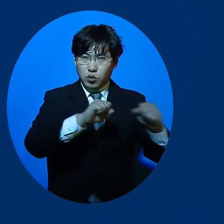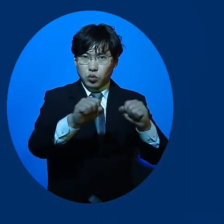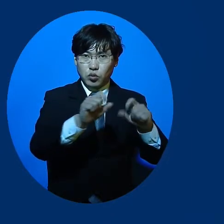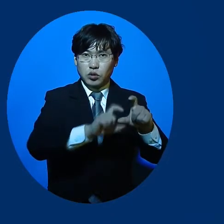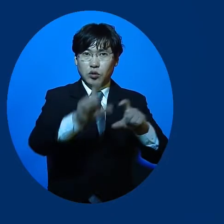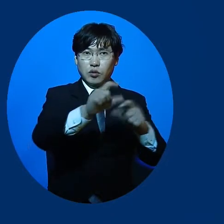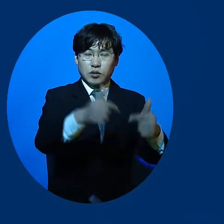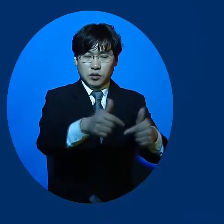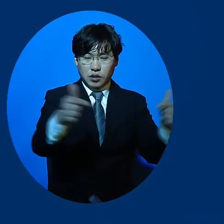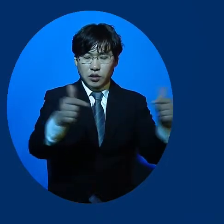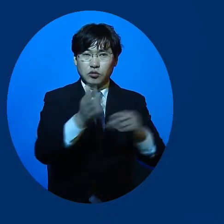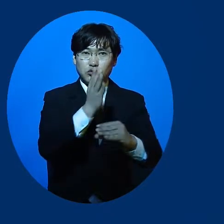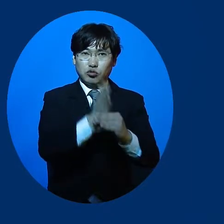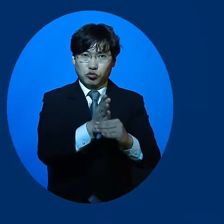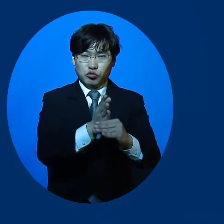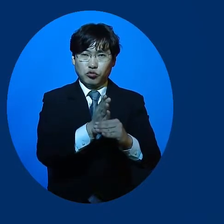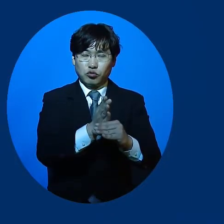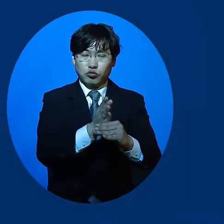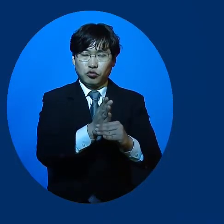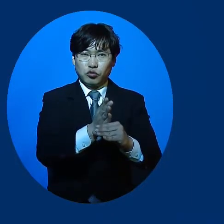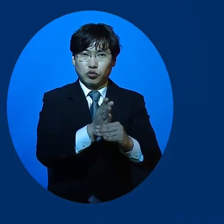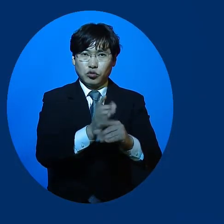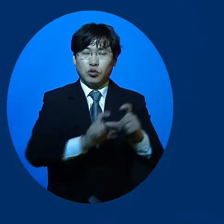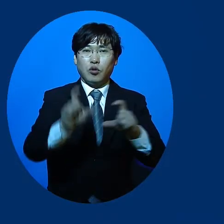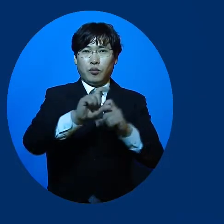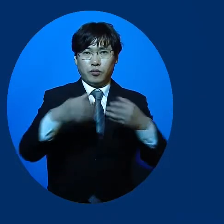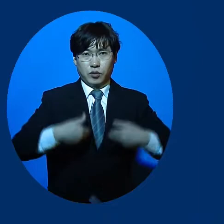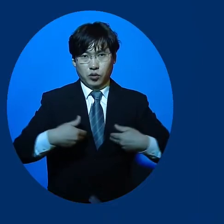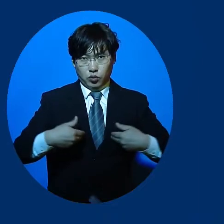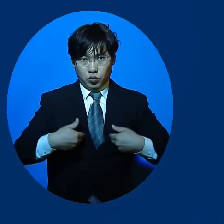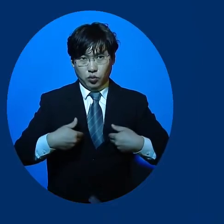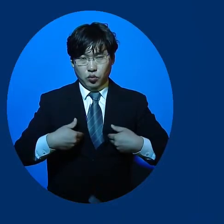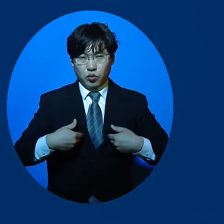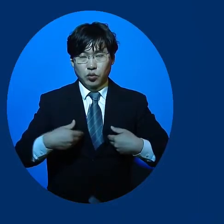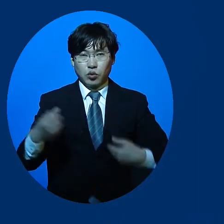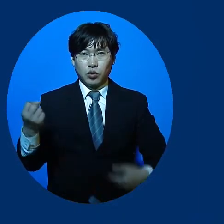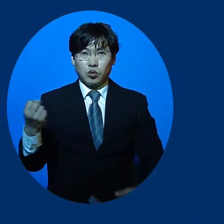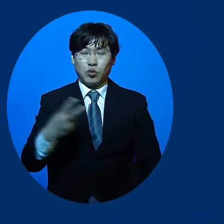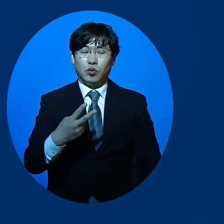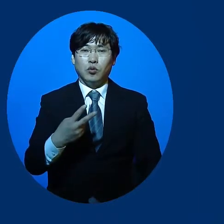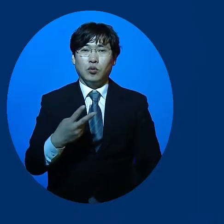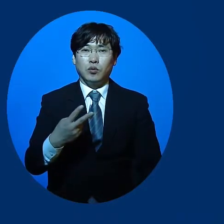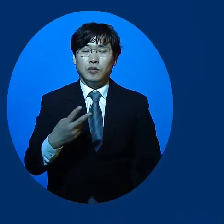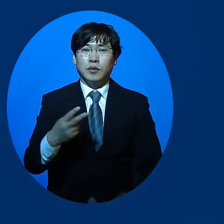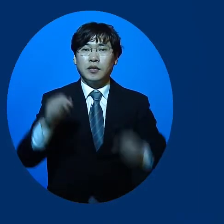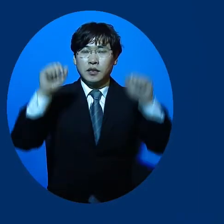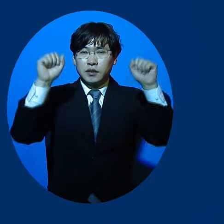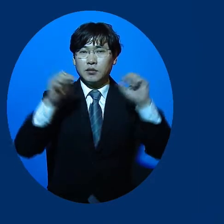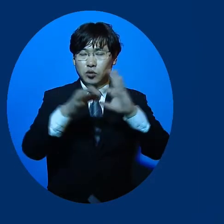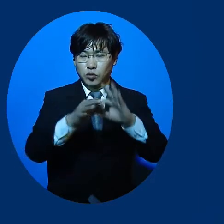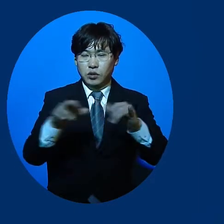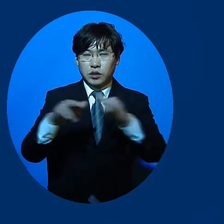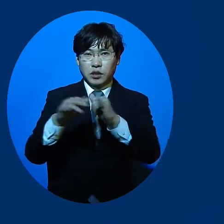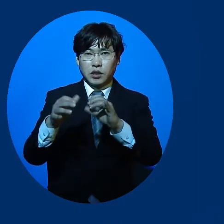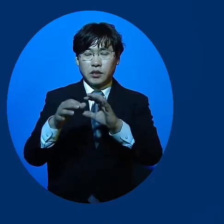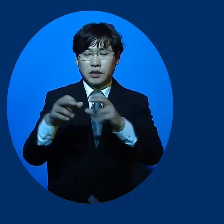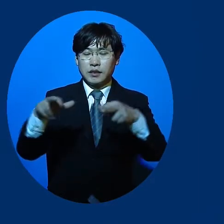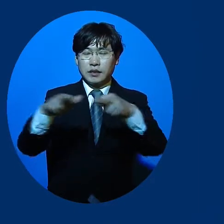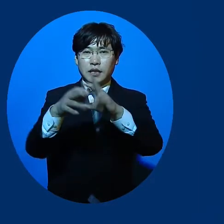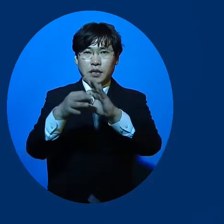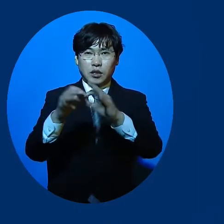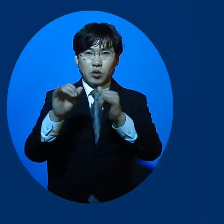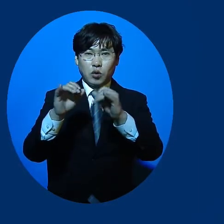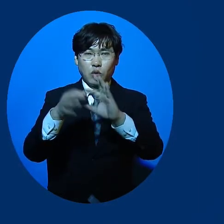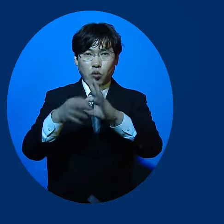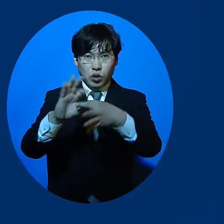좀 해야 되겠다. 덧붙여서 스포츠 동아리, 그다음에 패럴림픽의 그